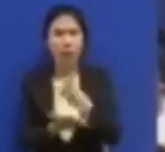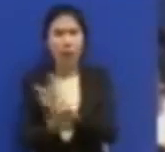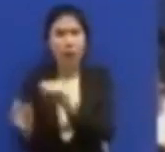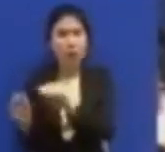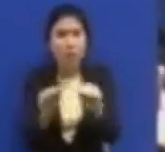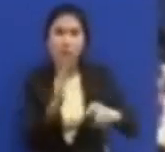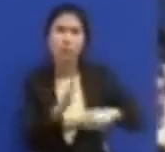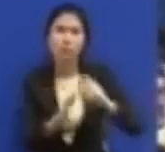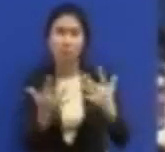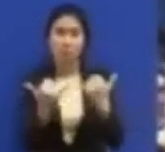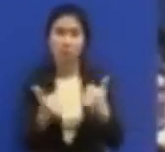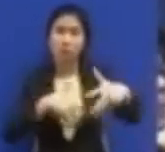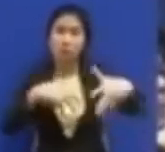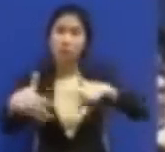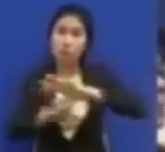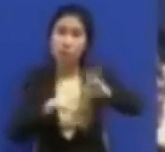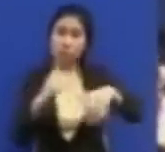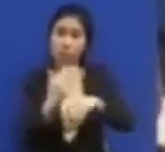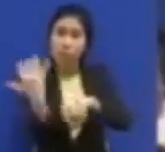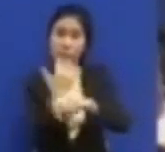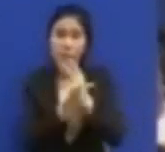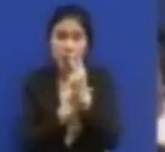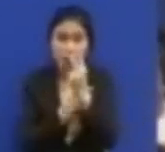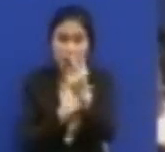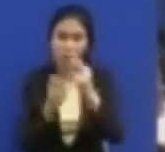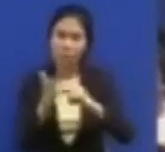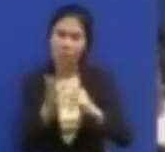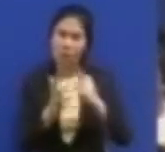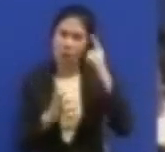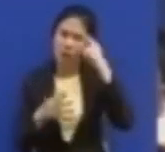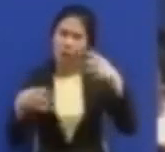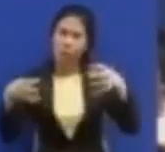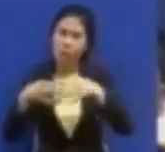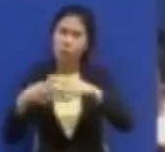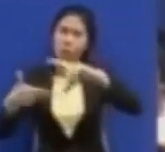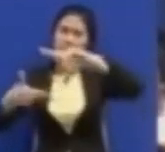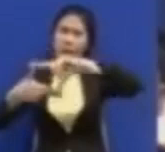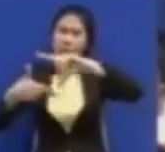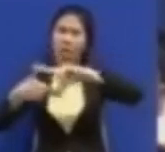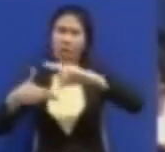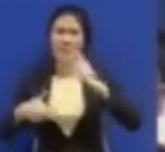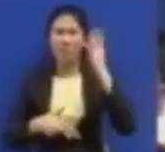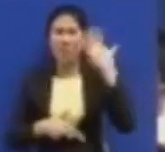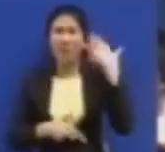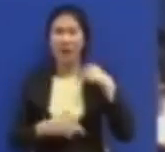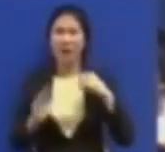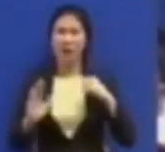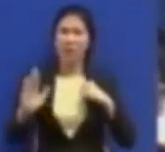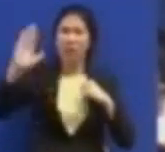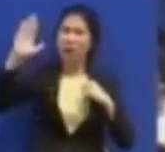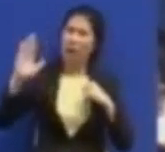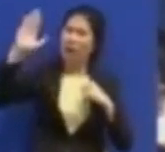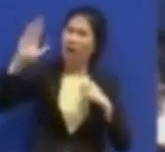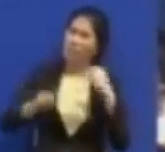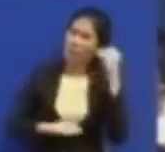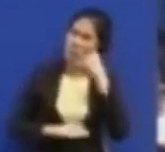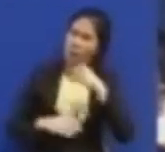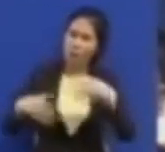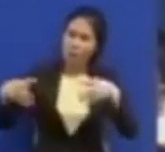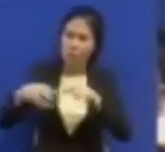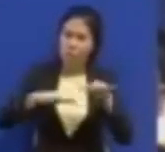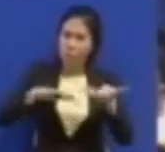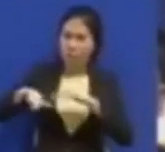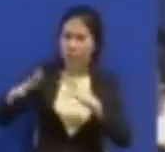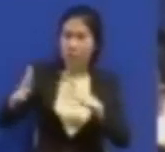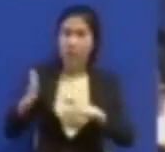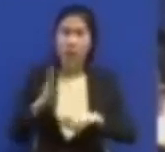อยู่ทั้งประเทศเขาก็จะสงสัยว่าพรรคพลังประชารัฐที่ท่านยกมือประท้วงเนี่ยท่านไม่พร้อมเพราะอะไรเมื่อคืนน